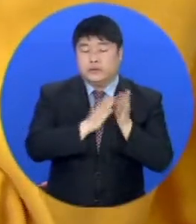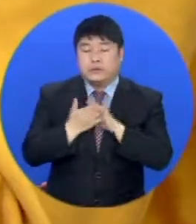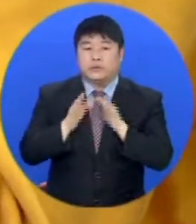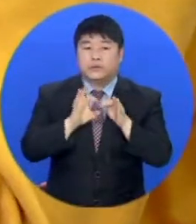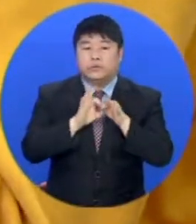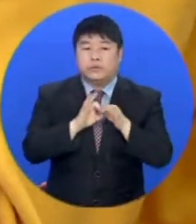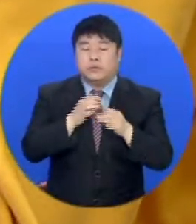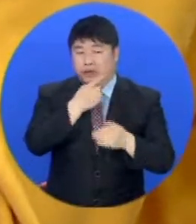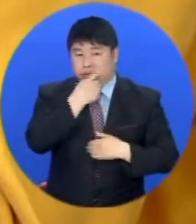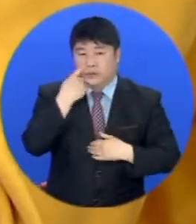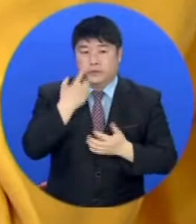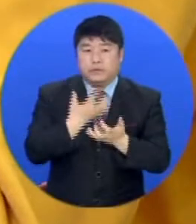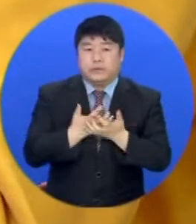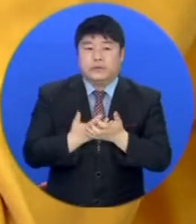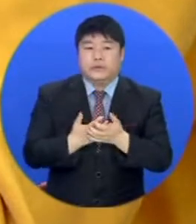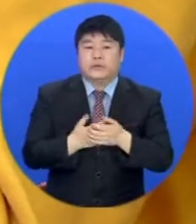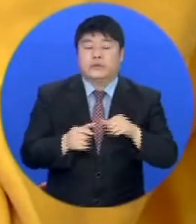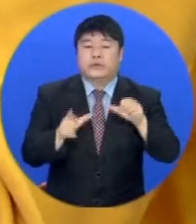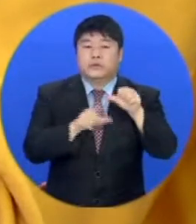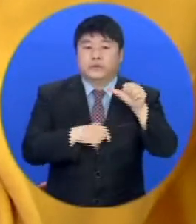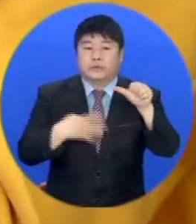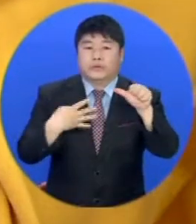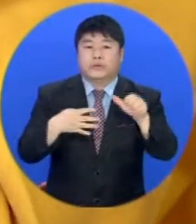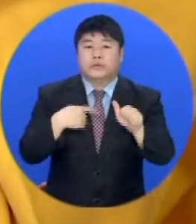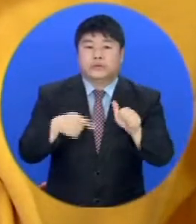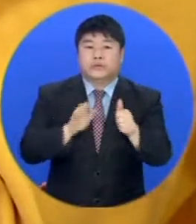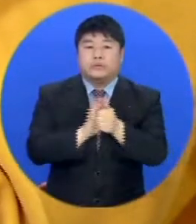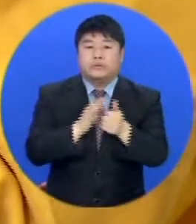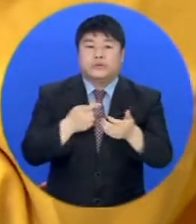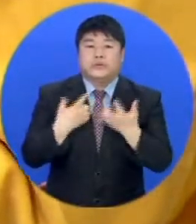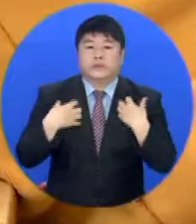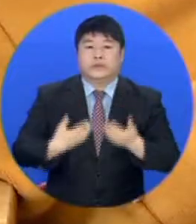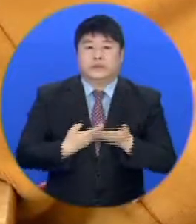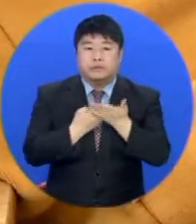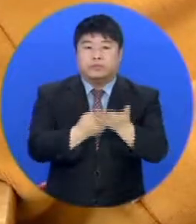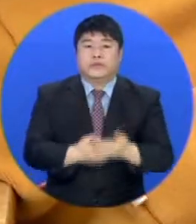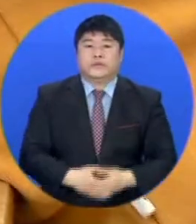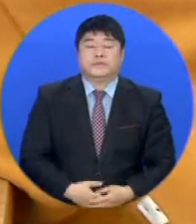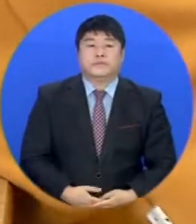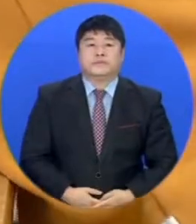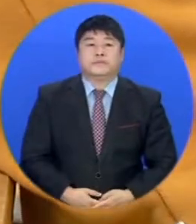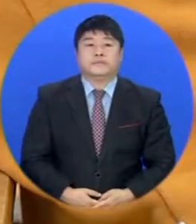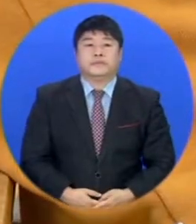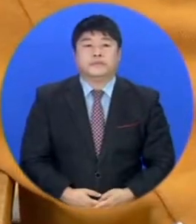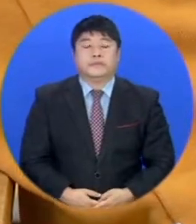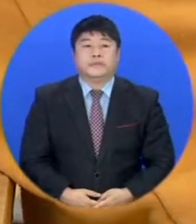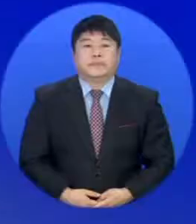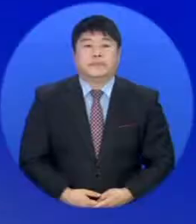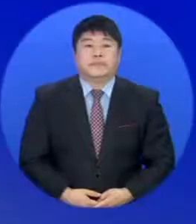증빙서류를 다음 달 4일까지 교육지원청에 제출해야 합니다.